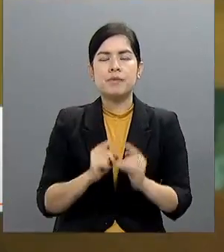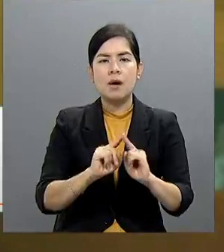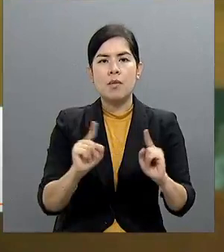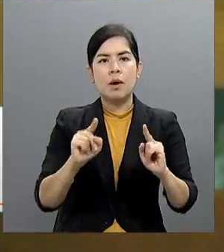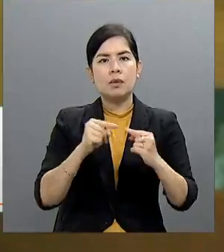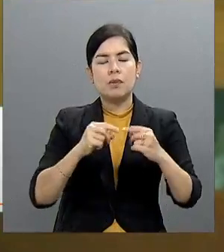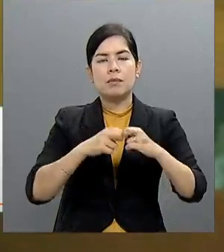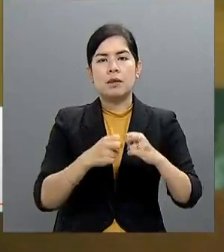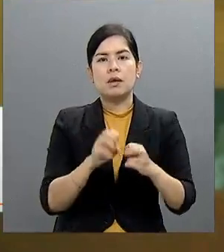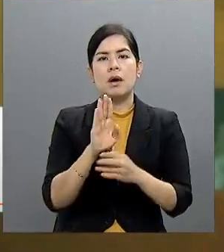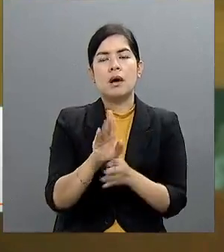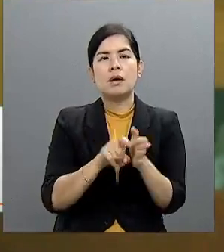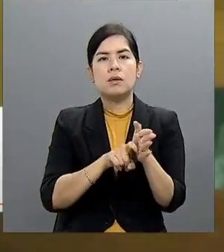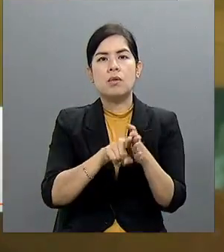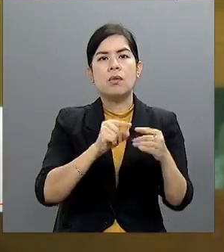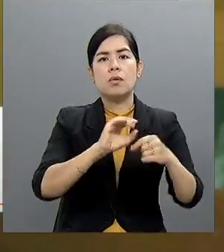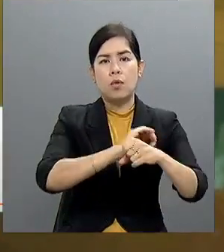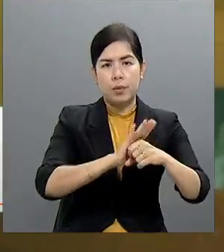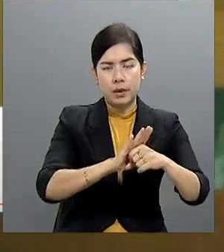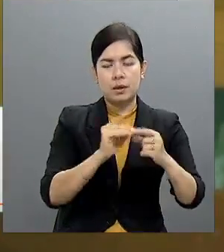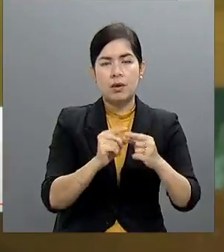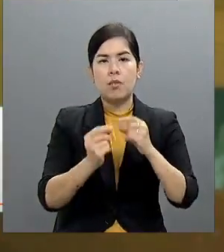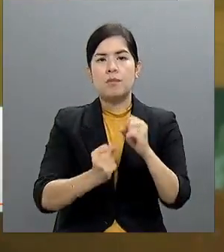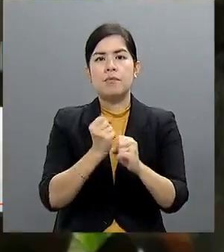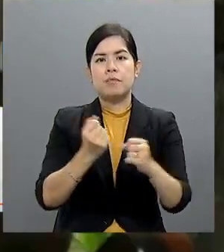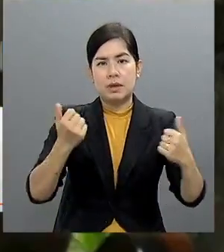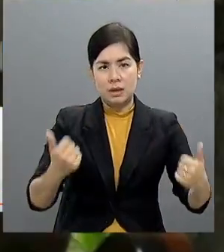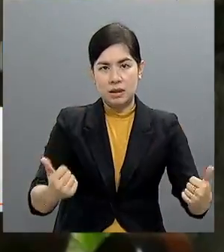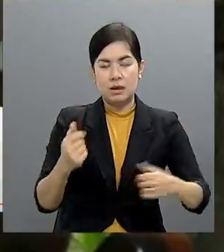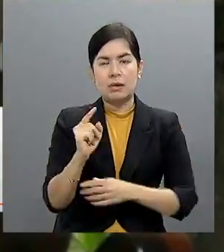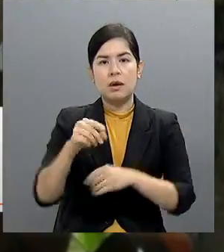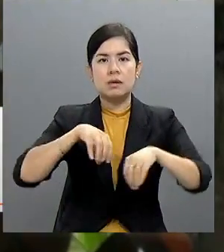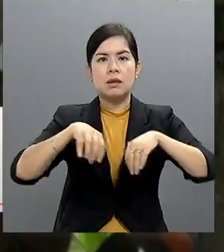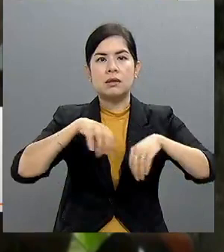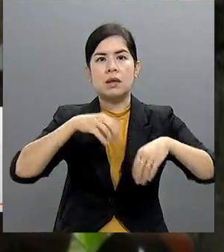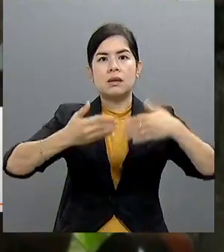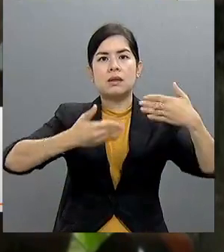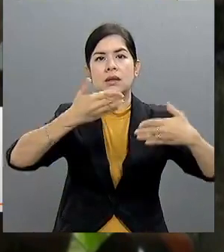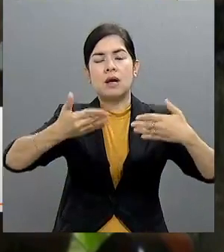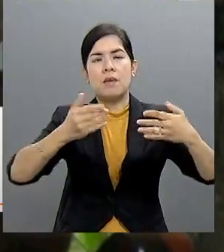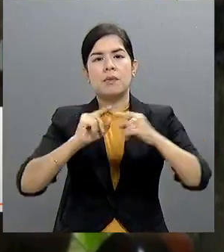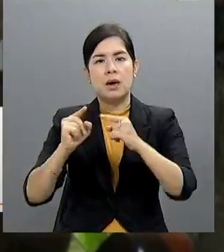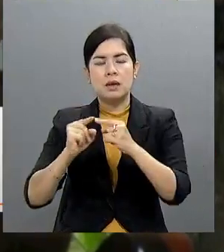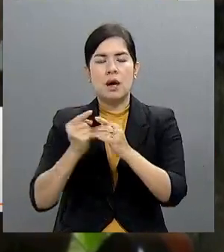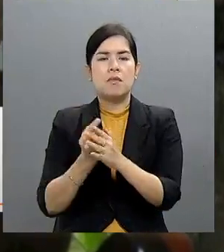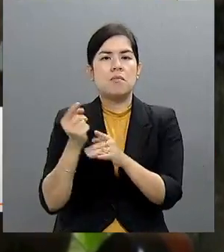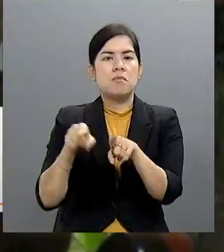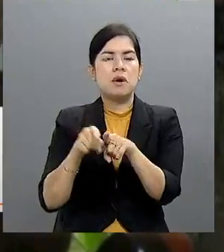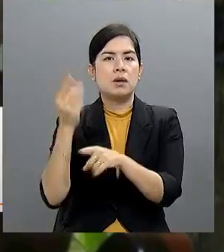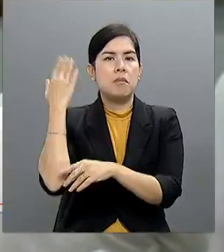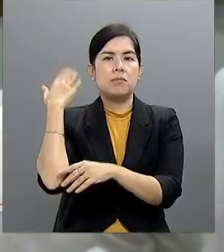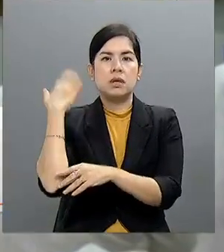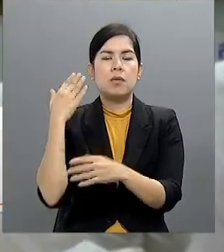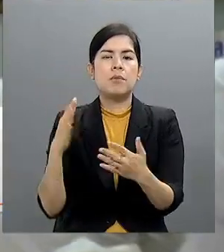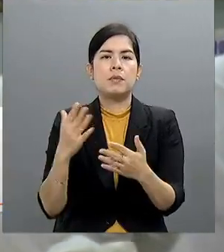โควิด-19 ค่ะปีนี้ที่นี่ไม่มีการจัดกิจกรรมแห่เทียนพรรษาเหมือนกับทุกๆปีนะคะสำนักงานวัฒนธร